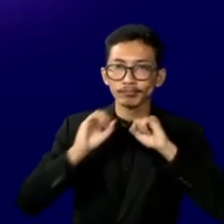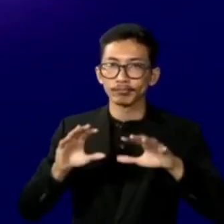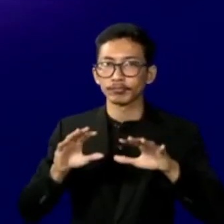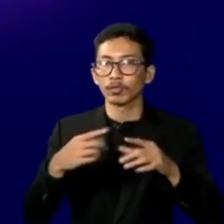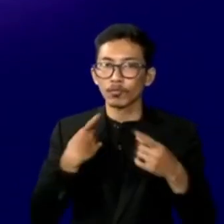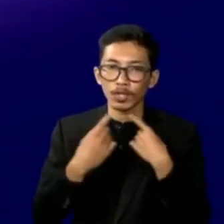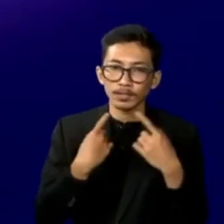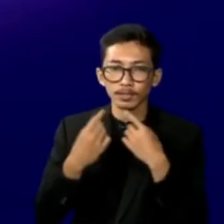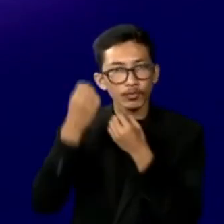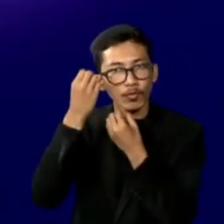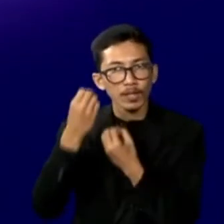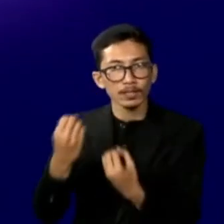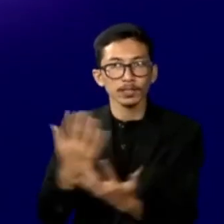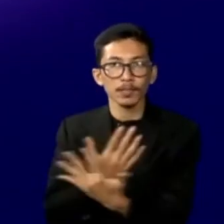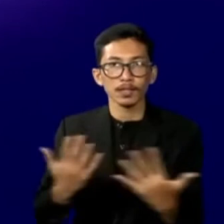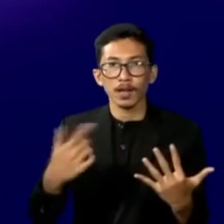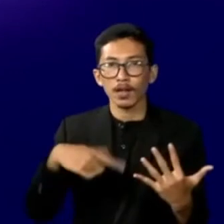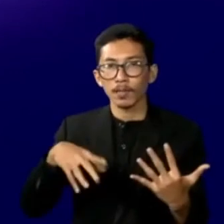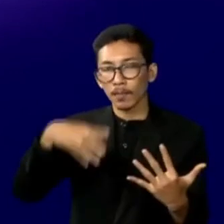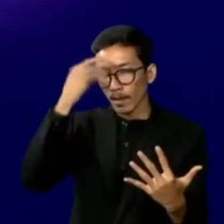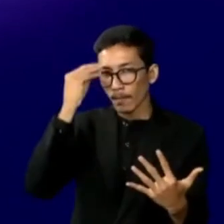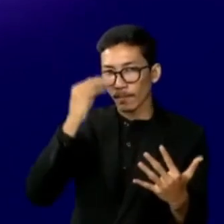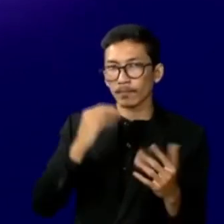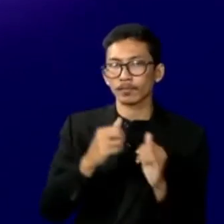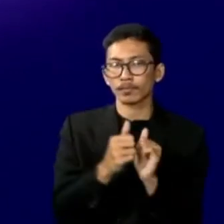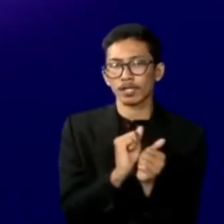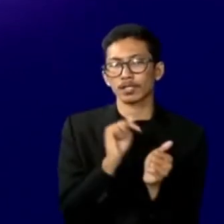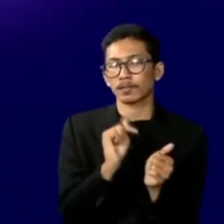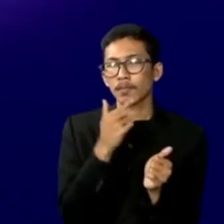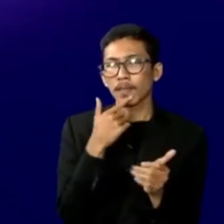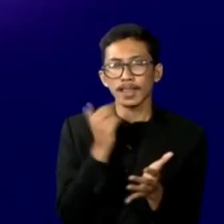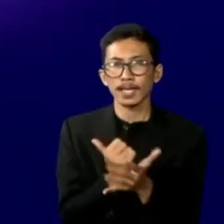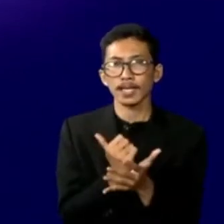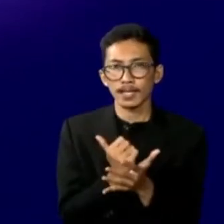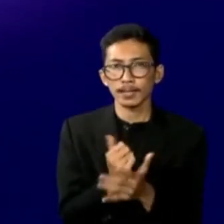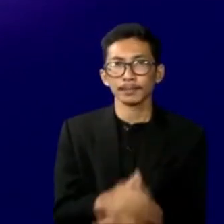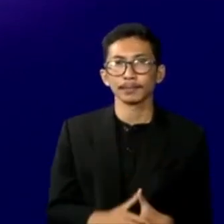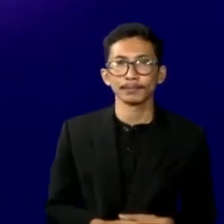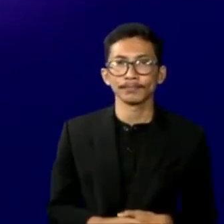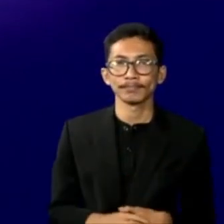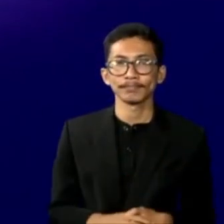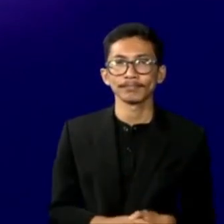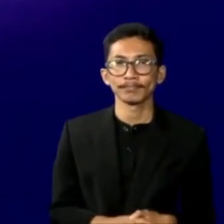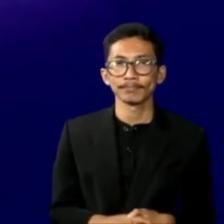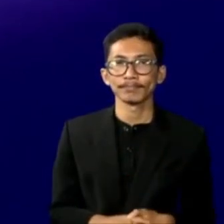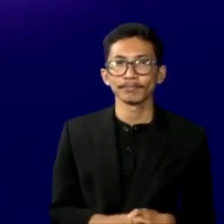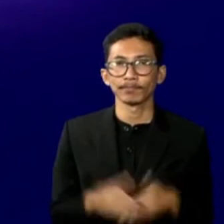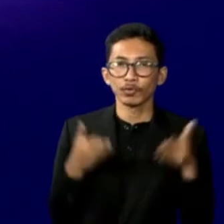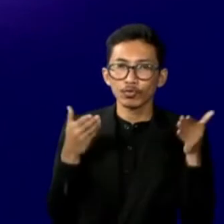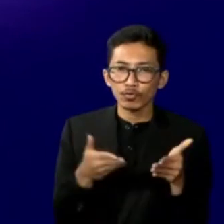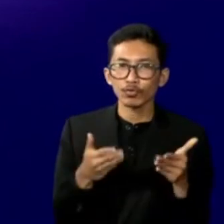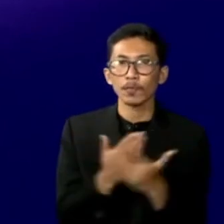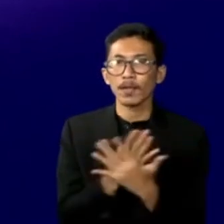komunikasi informasi dan edukasi bahwa testing itu penting dan Enggak cuman untuk yang bersangkutan tetapi juga untuk masyarakat